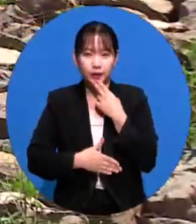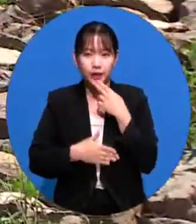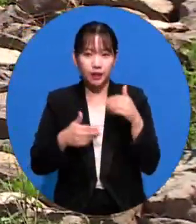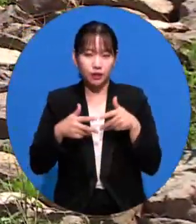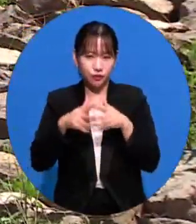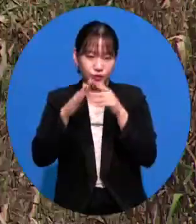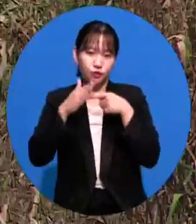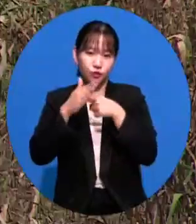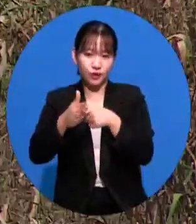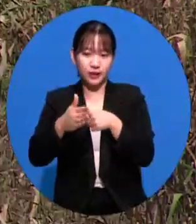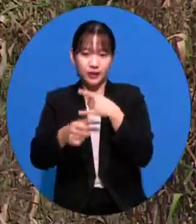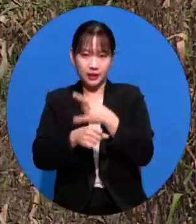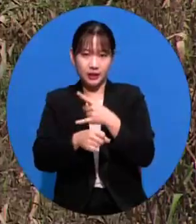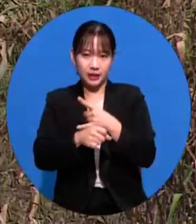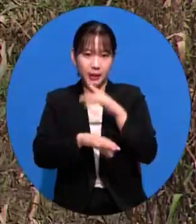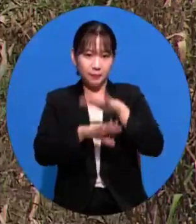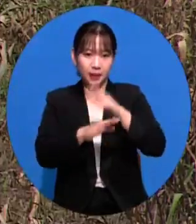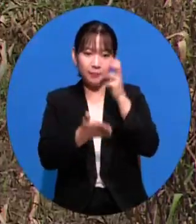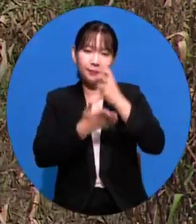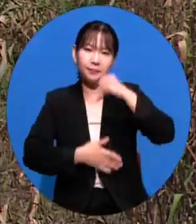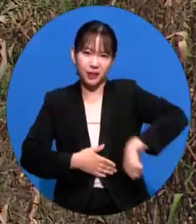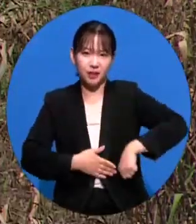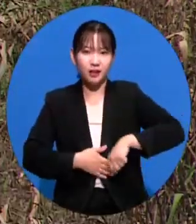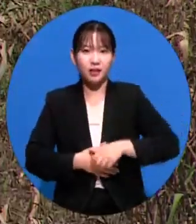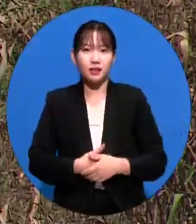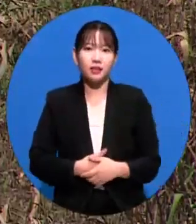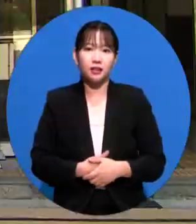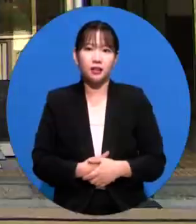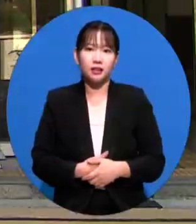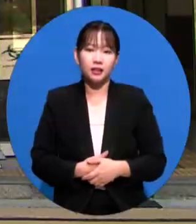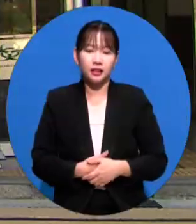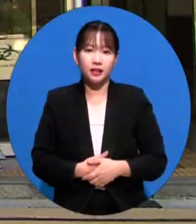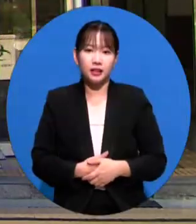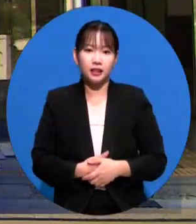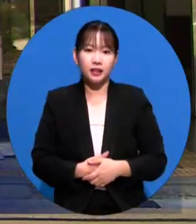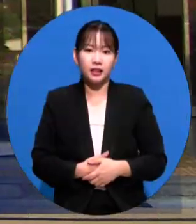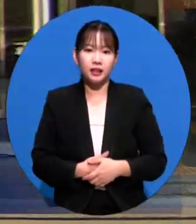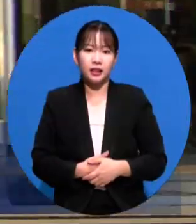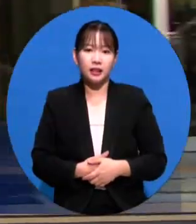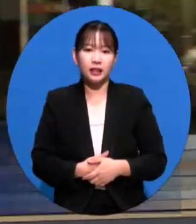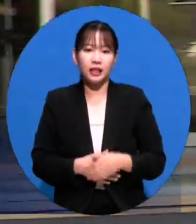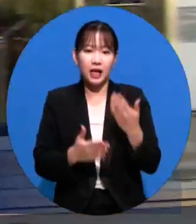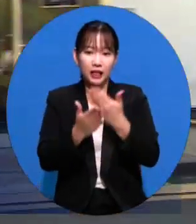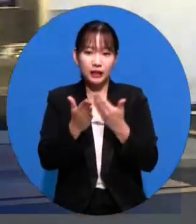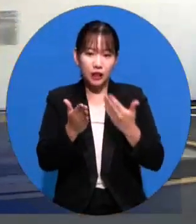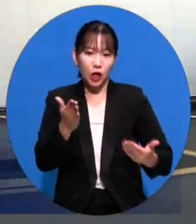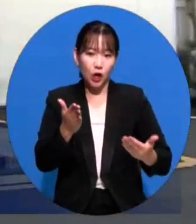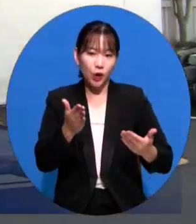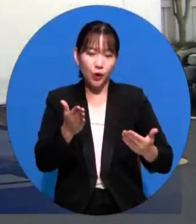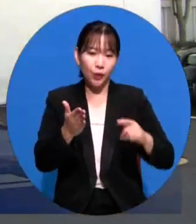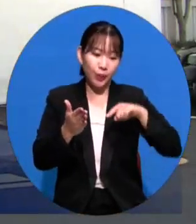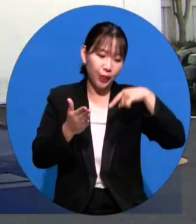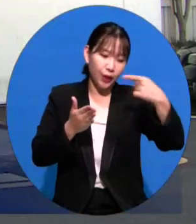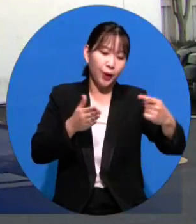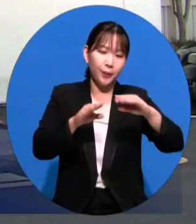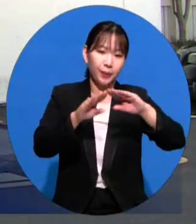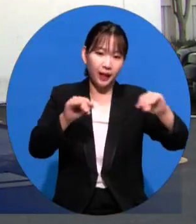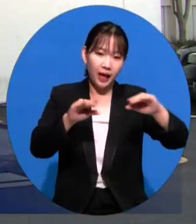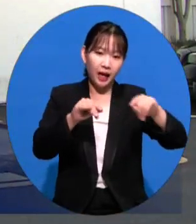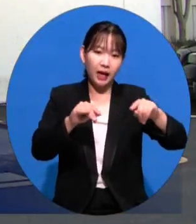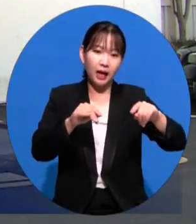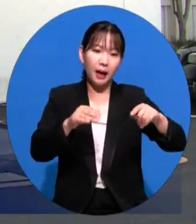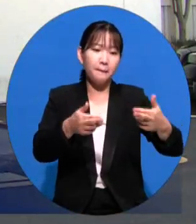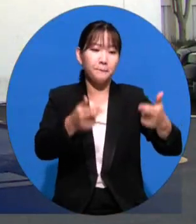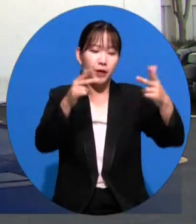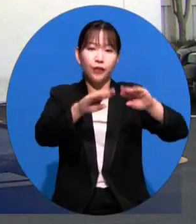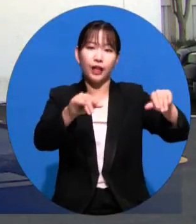진행했습니다. 농지법을 위반한 것입니다. 하천 부지 옆에 그 제방 밑에 이렇게 빈